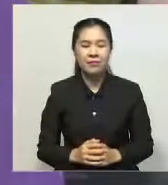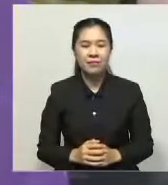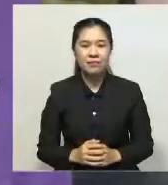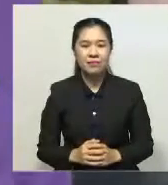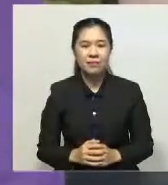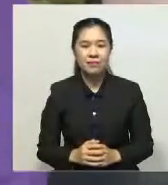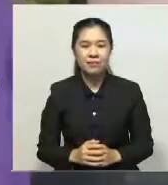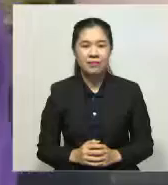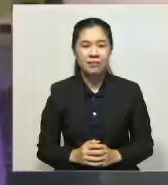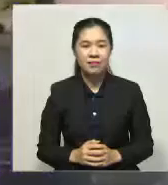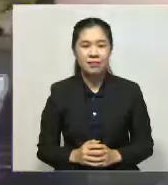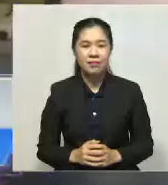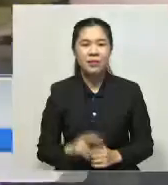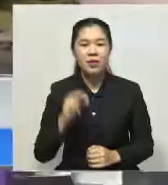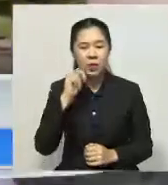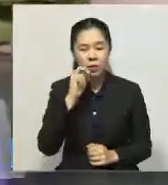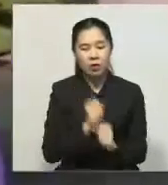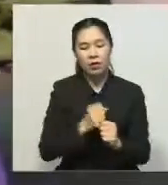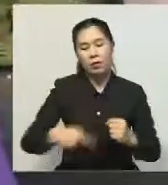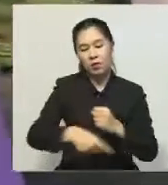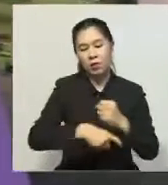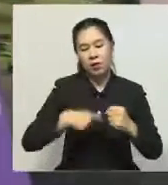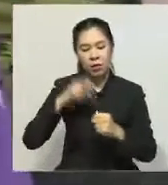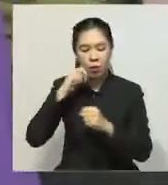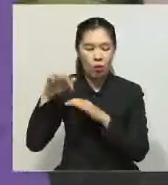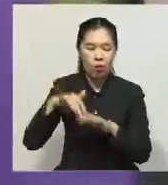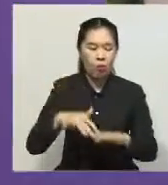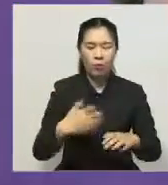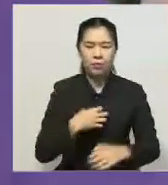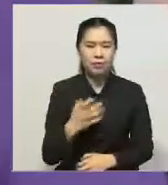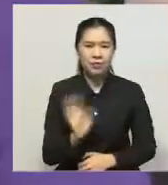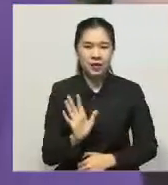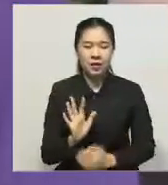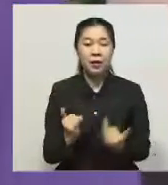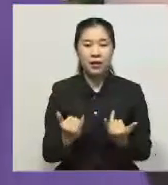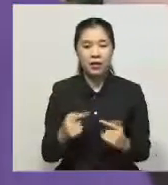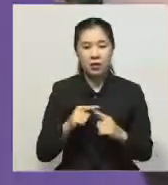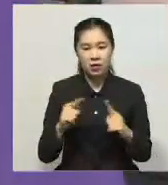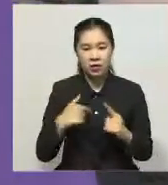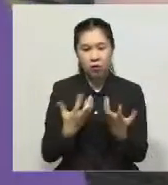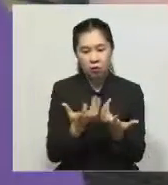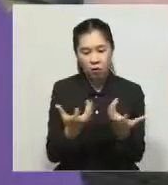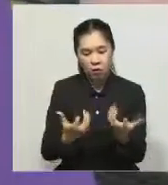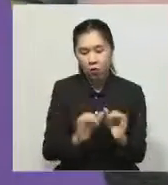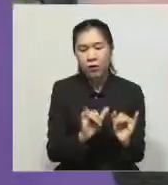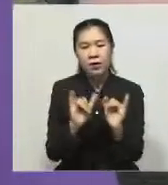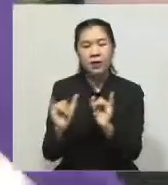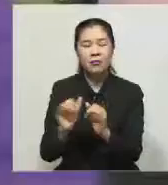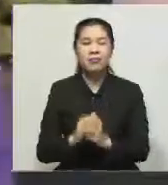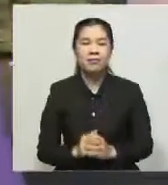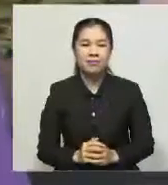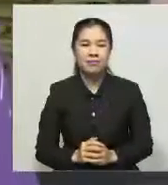้ ำ ใช่ใช่ไม่ให้ลงพื้นที่ทำนาของเรา แต่ว่าตอนนี้เราก็เตรียมความพร้อมไว้ ใช่ตอนนี้เ